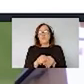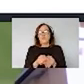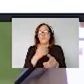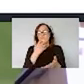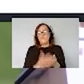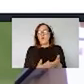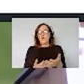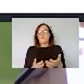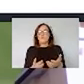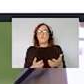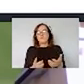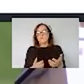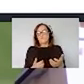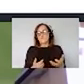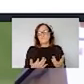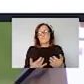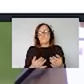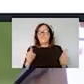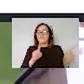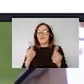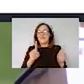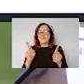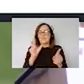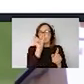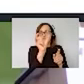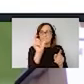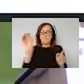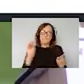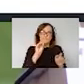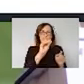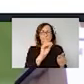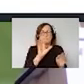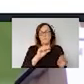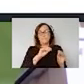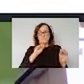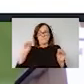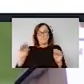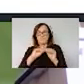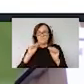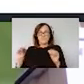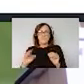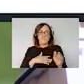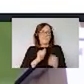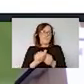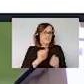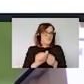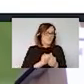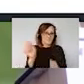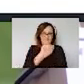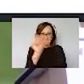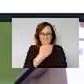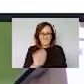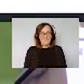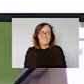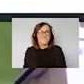wykorzystać, drodzy Państwo, zaznaczanie i wybrać jakiś element i też przenieść, o tak, mamy niszczyciela. Drodzy Państwo, mogę